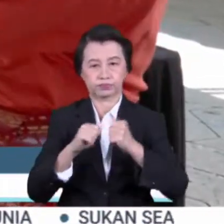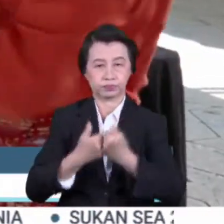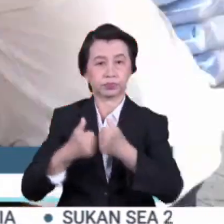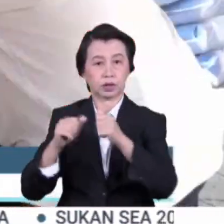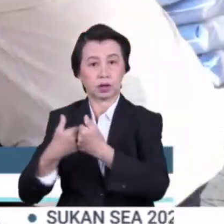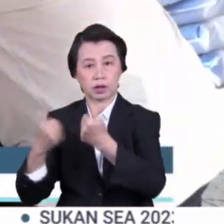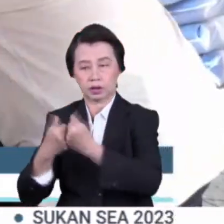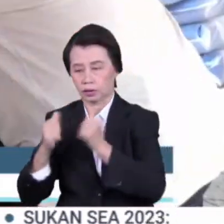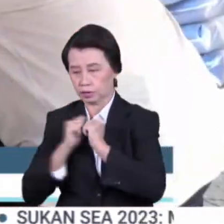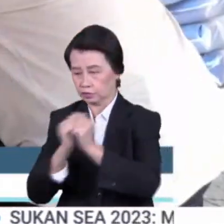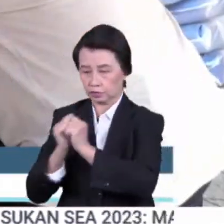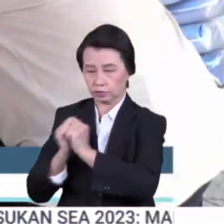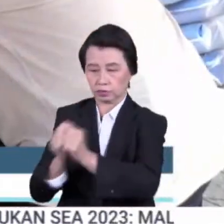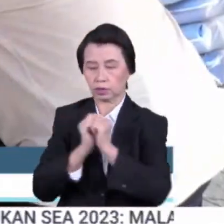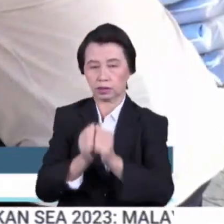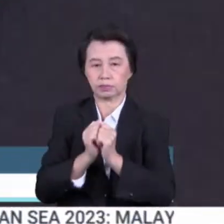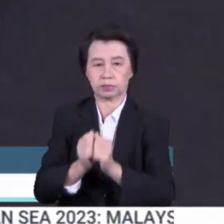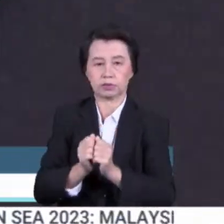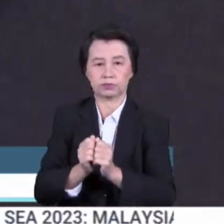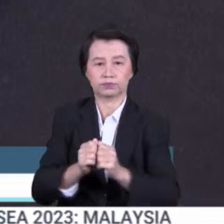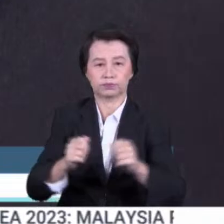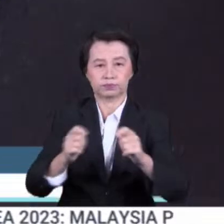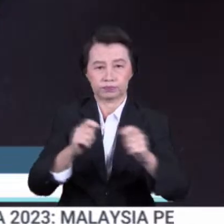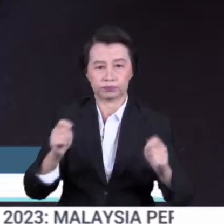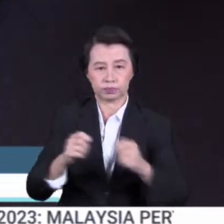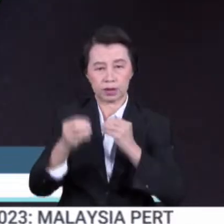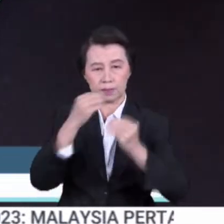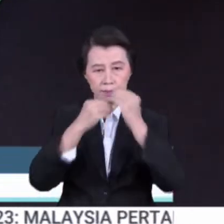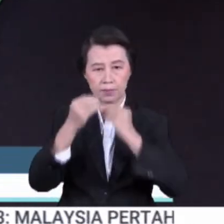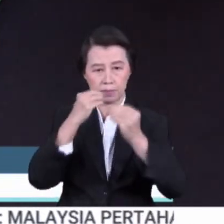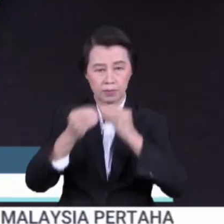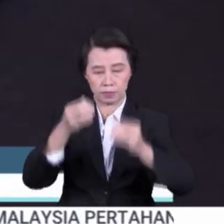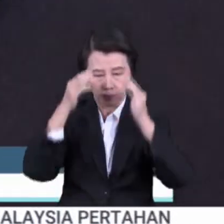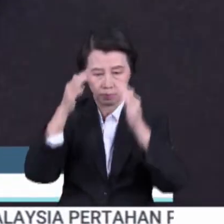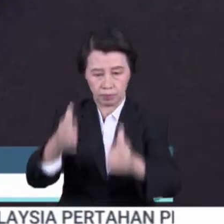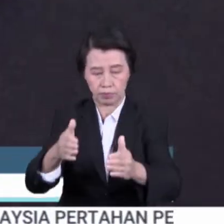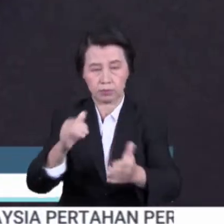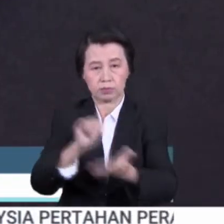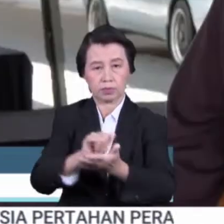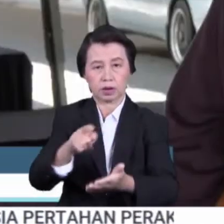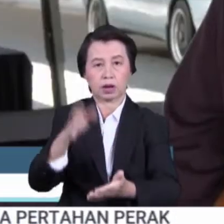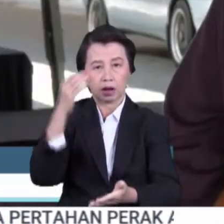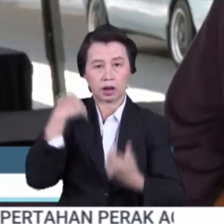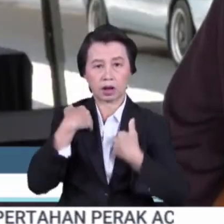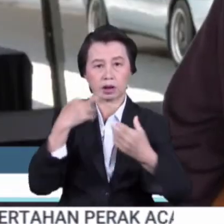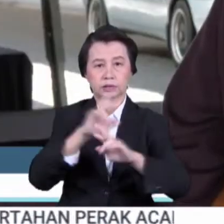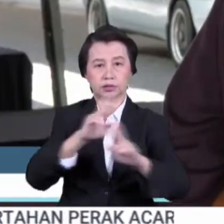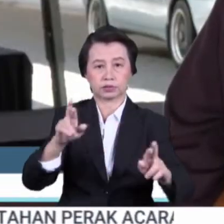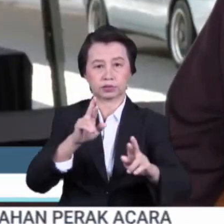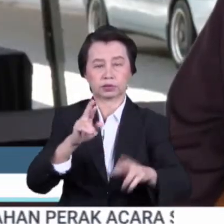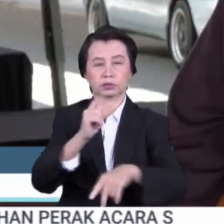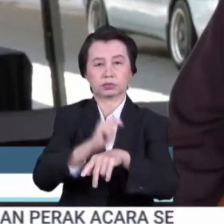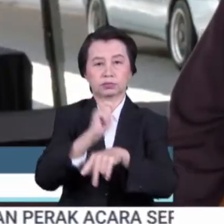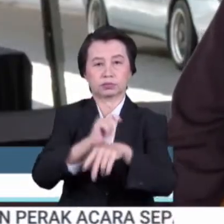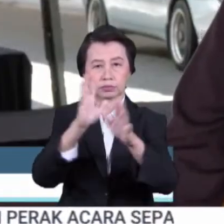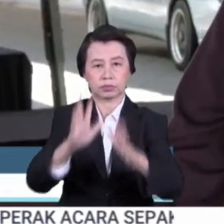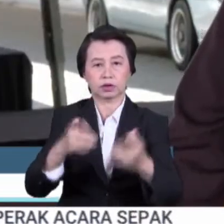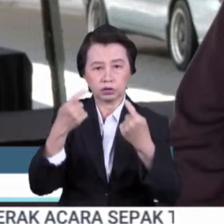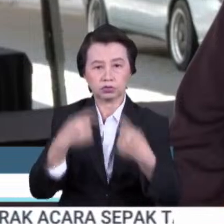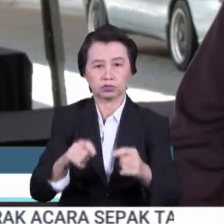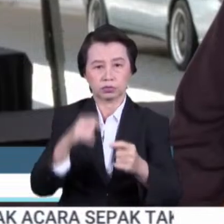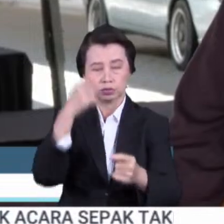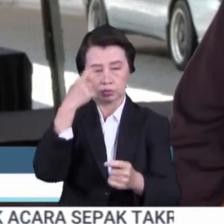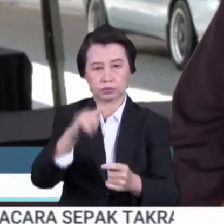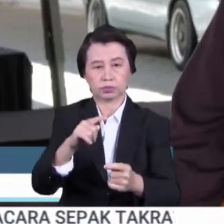yang bersama dengan kita, di mana tempat-tempat makanan tumpuan utama tu kita akan menyediakan petugas-petugas yang cuba